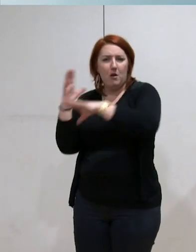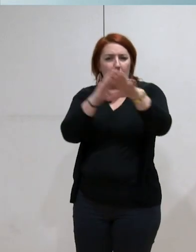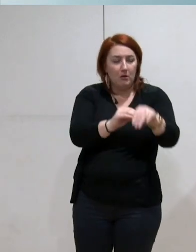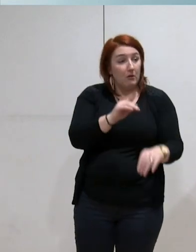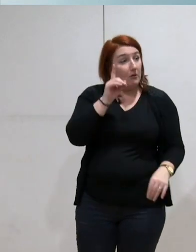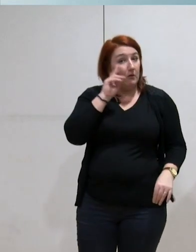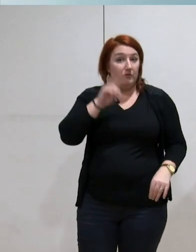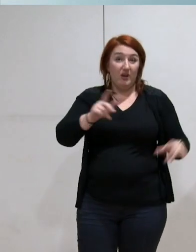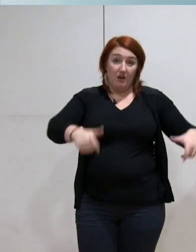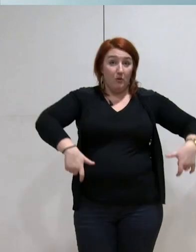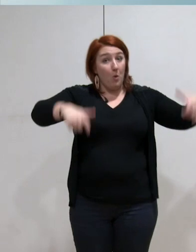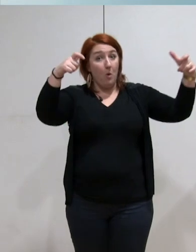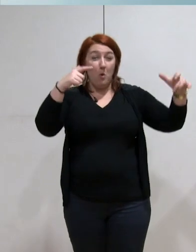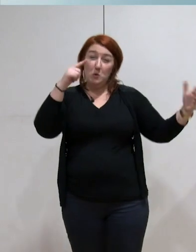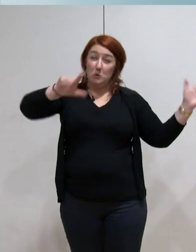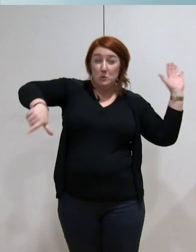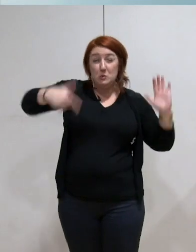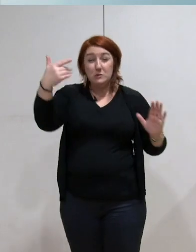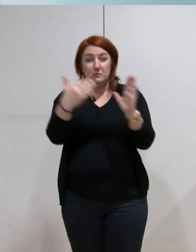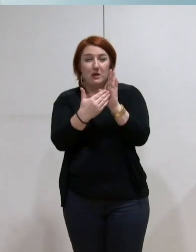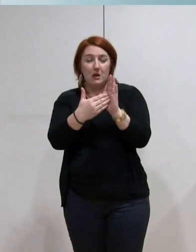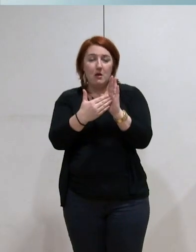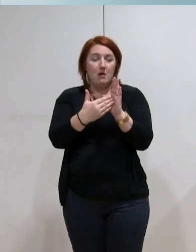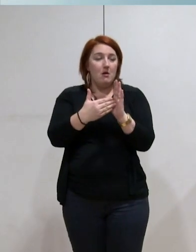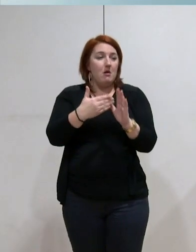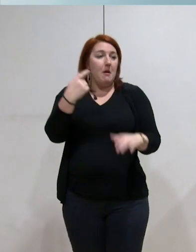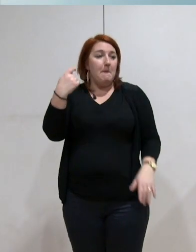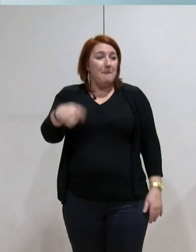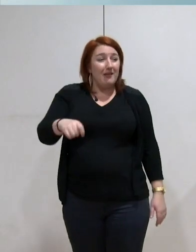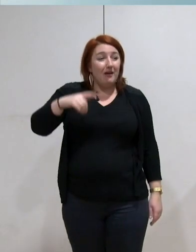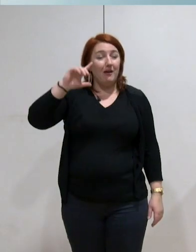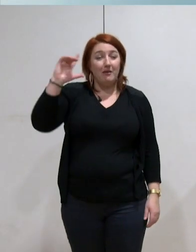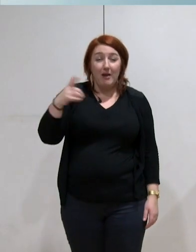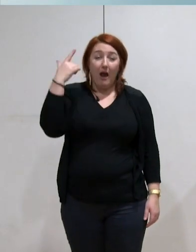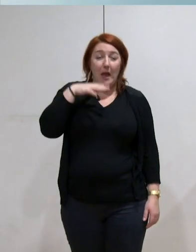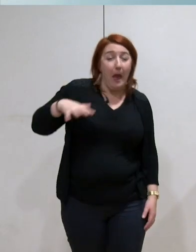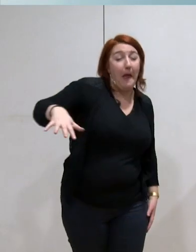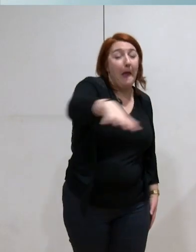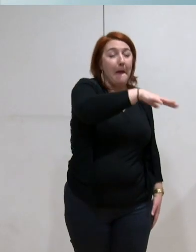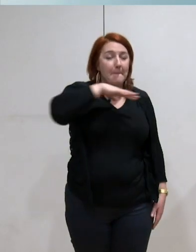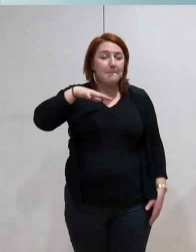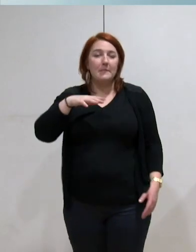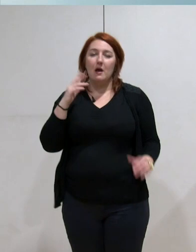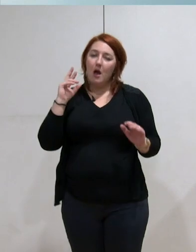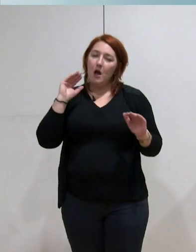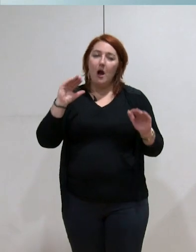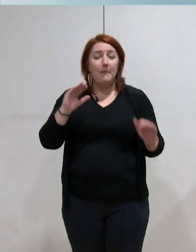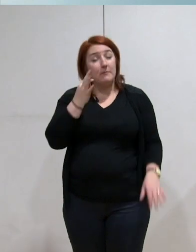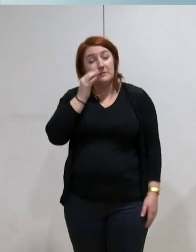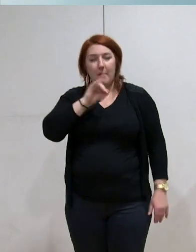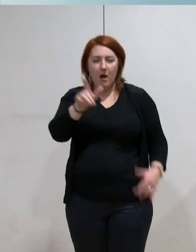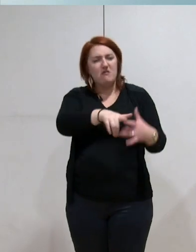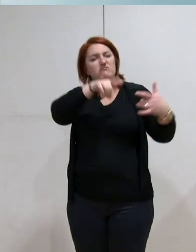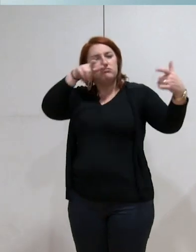hein on parle de 12000 m² on est sur quelque chose d'assez assez assez important en terme de de surface dans ce qui